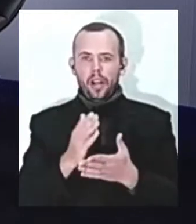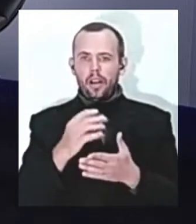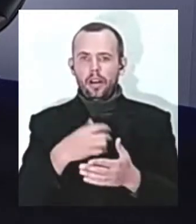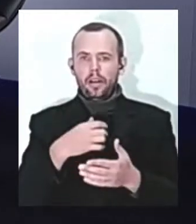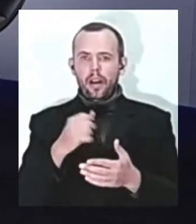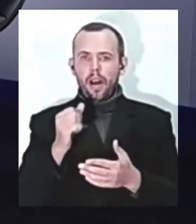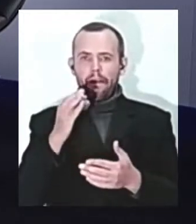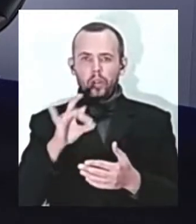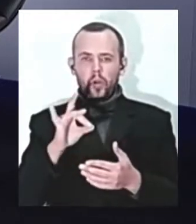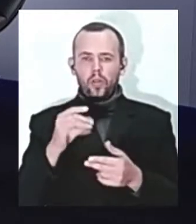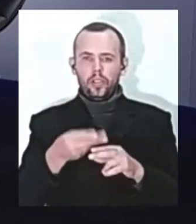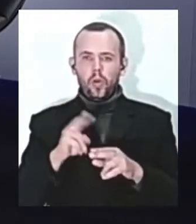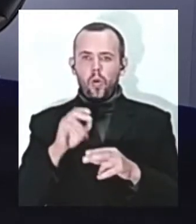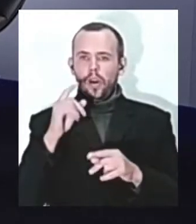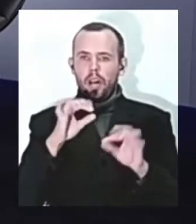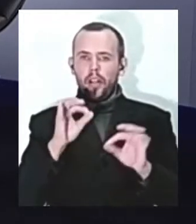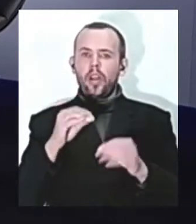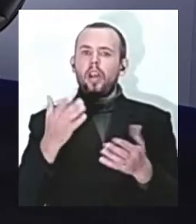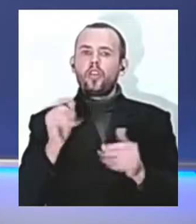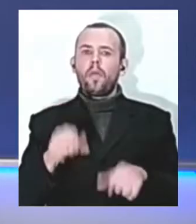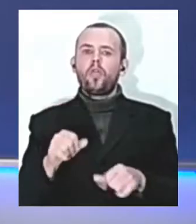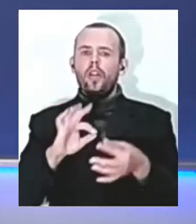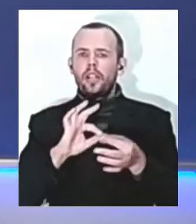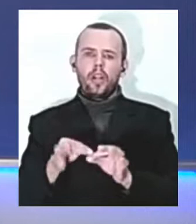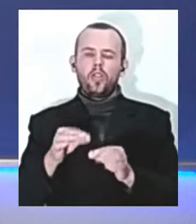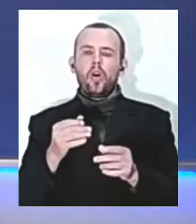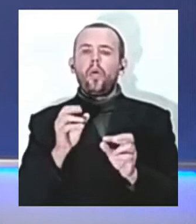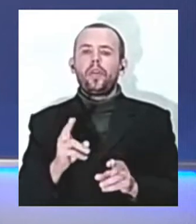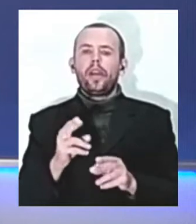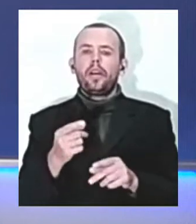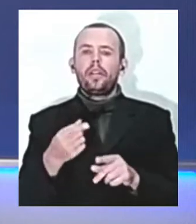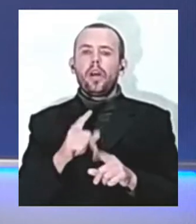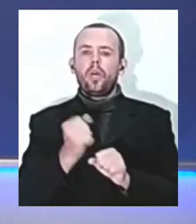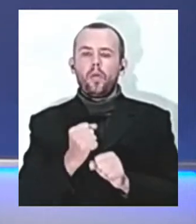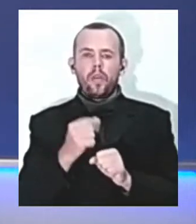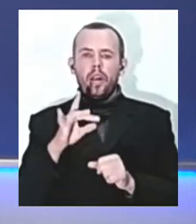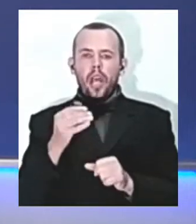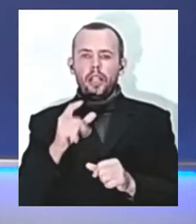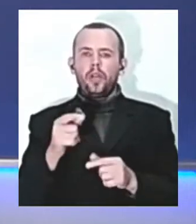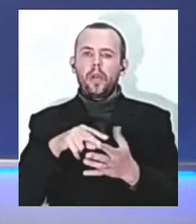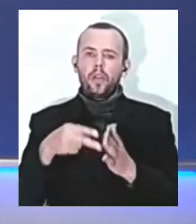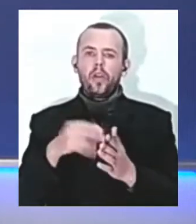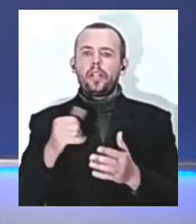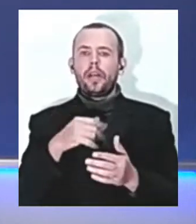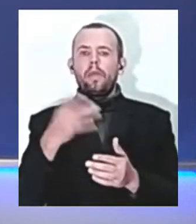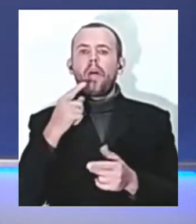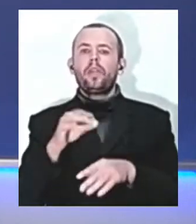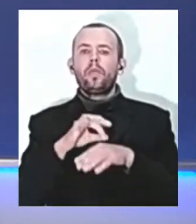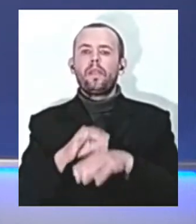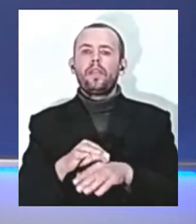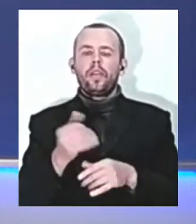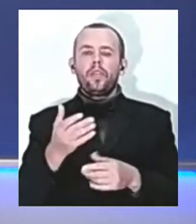цього рейтингу. Якщо можете детальніше, так як робився цей рейтинг, планувався і саме коли він проводиться? Я так розумію, саме цього року,